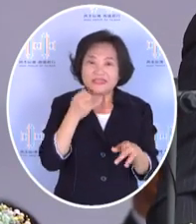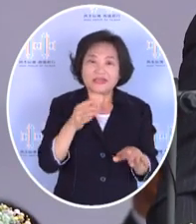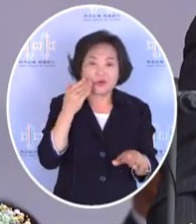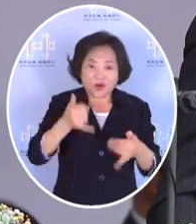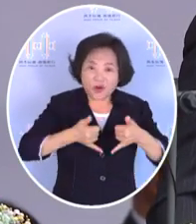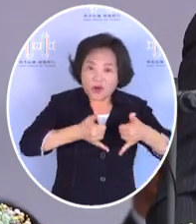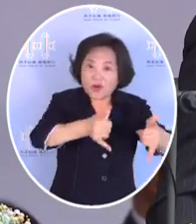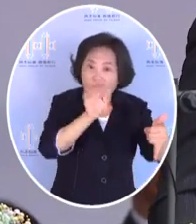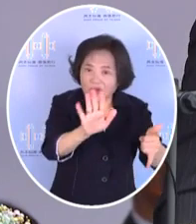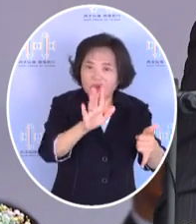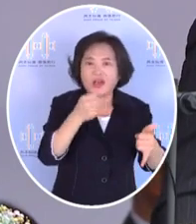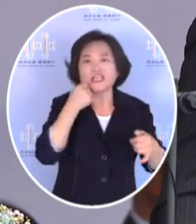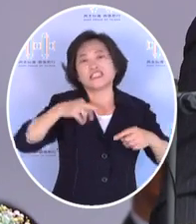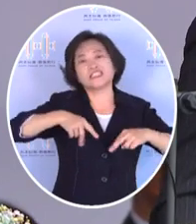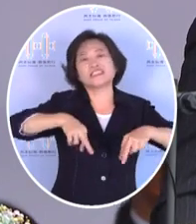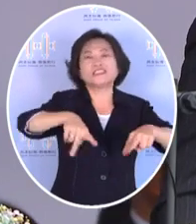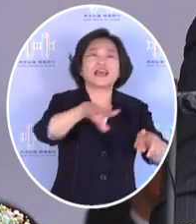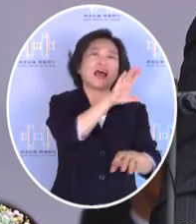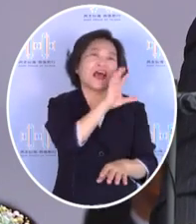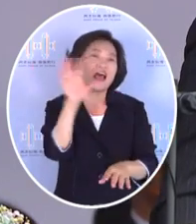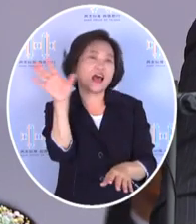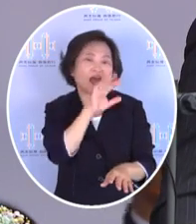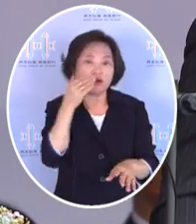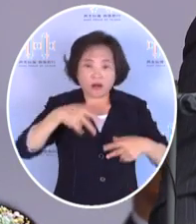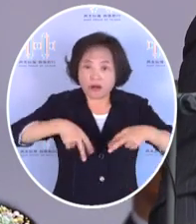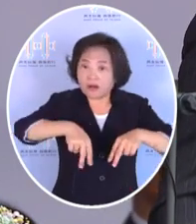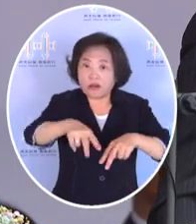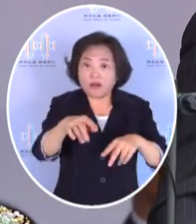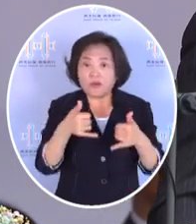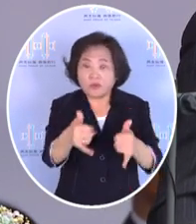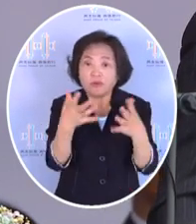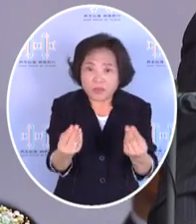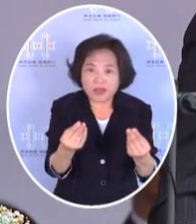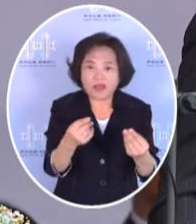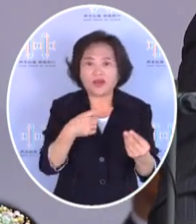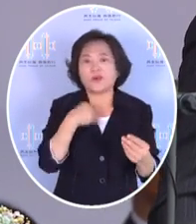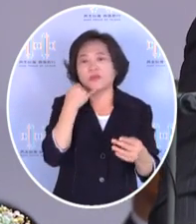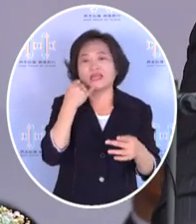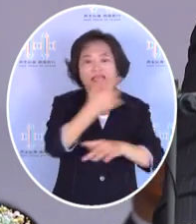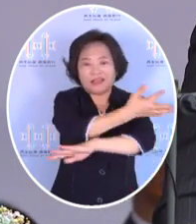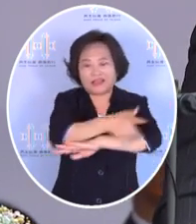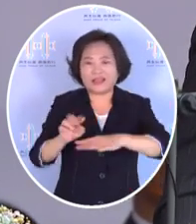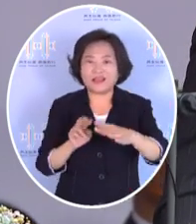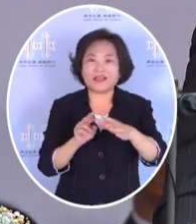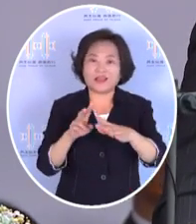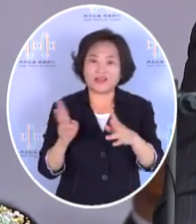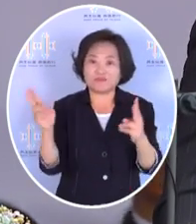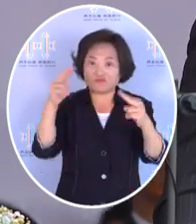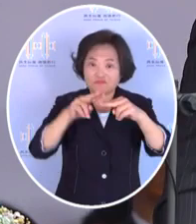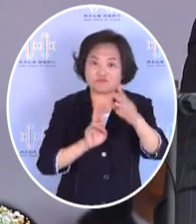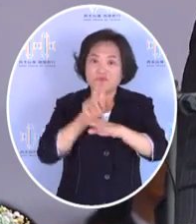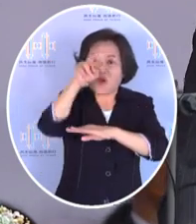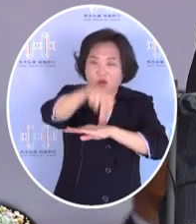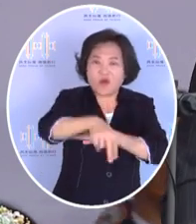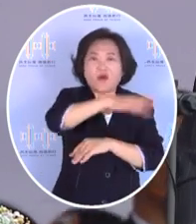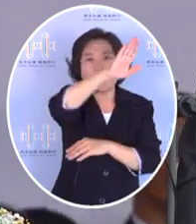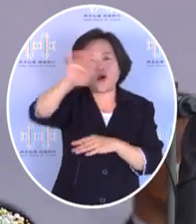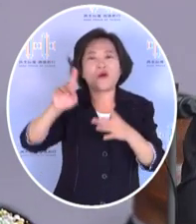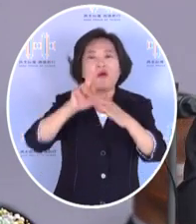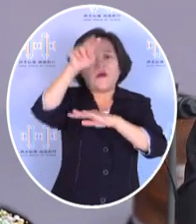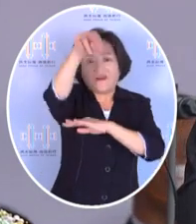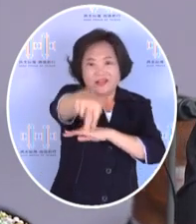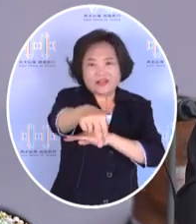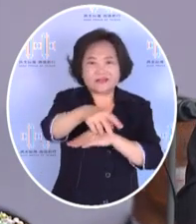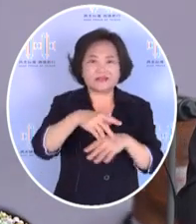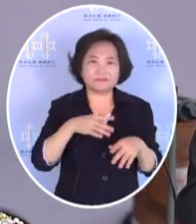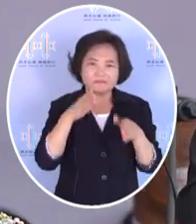就沿路唱歌，无路咱就聊天过岭，一起朝有